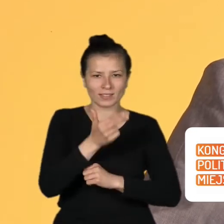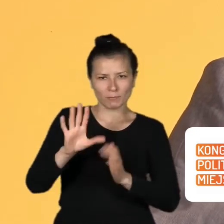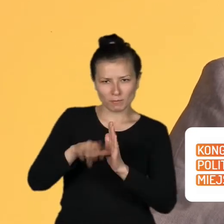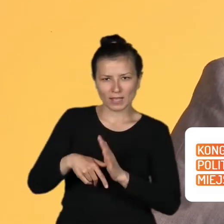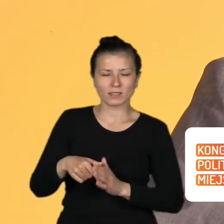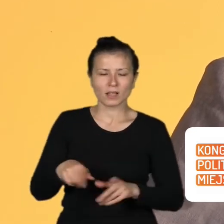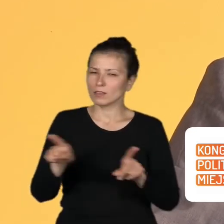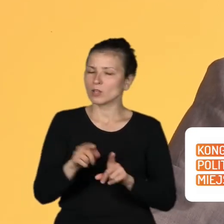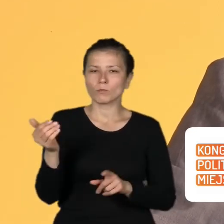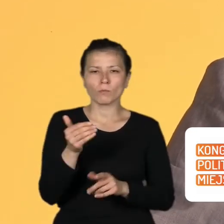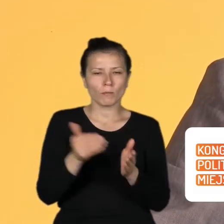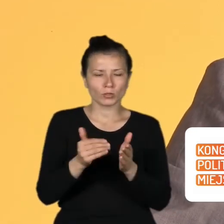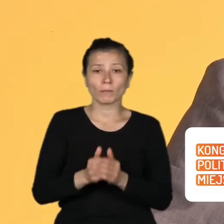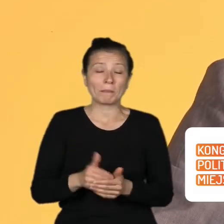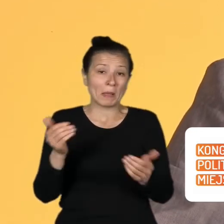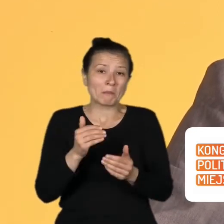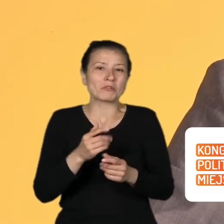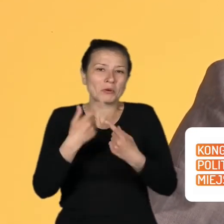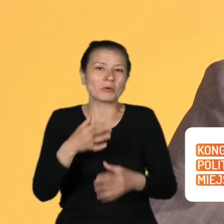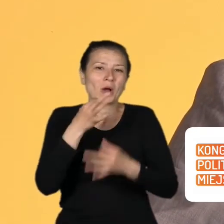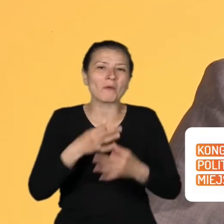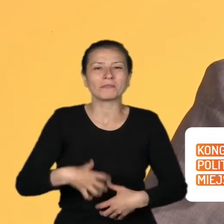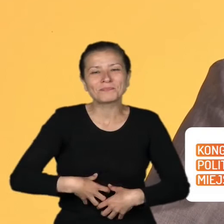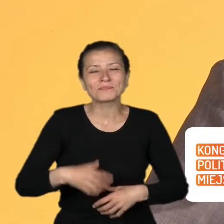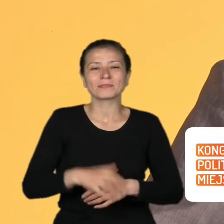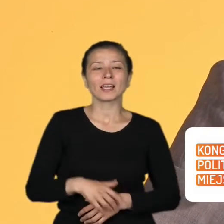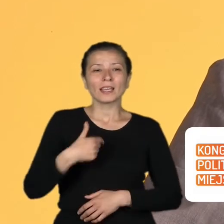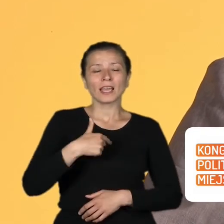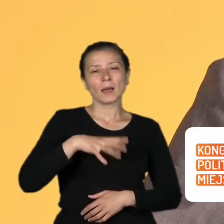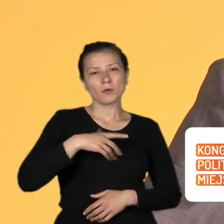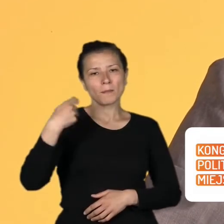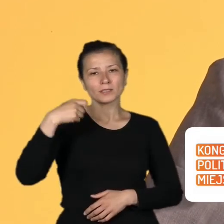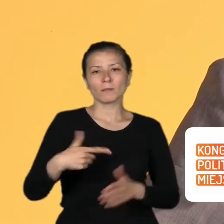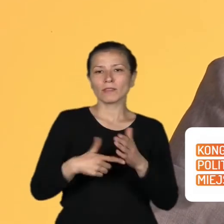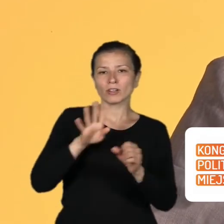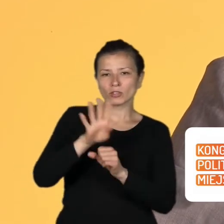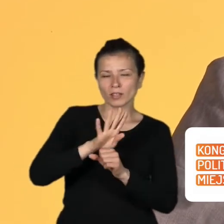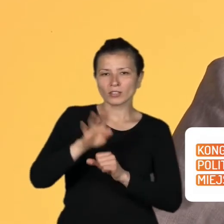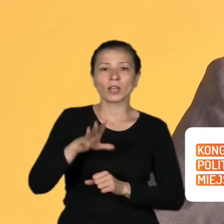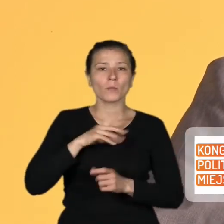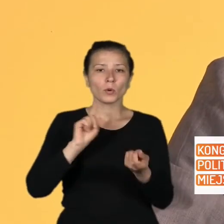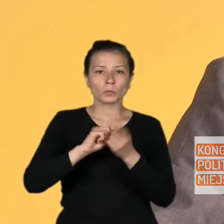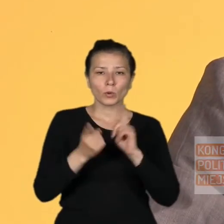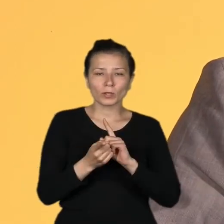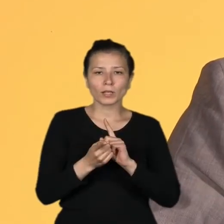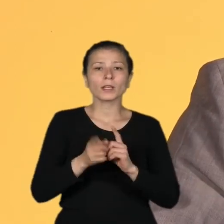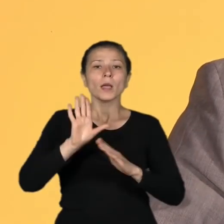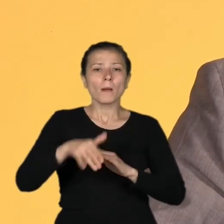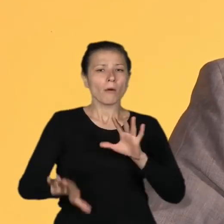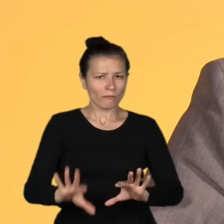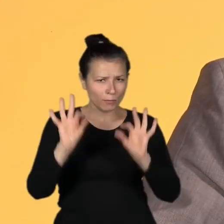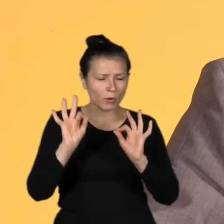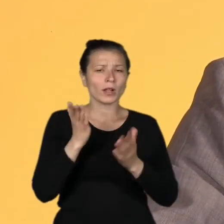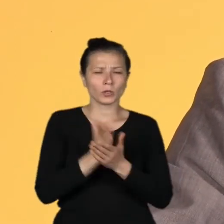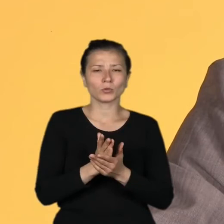mieście. Może króciutka anegdotka. Kiedyś, jak zostałem prezydentem 2014 na spotkaniu, już po wyborach